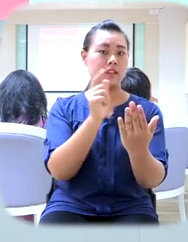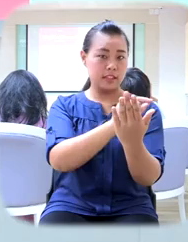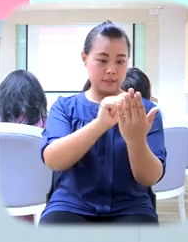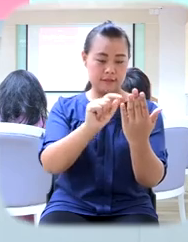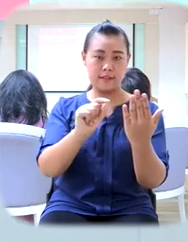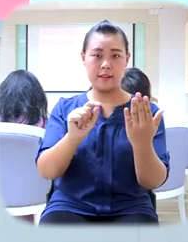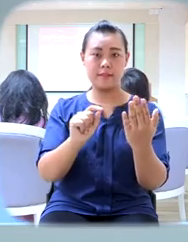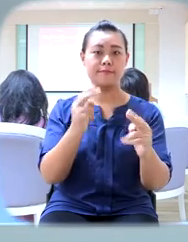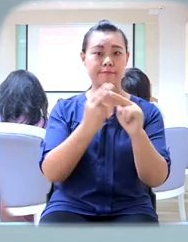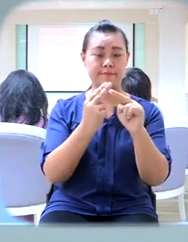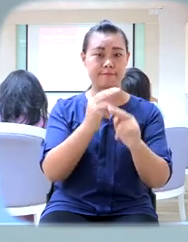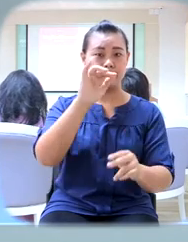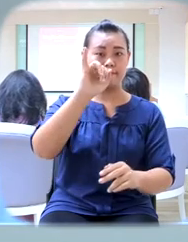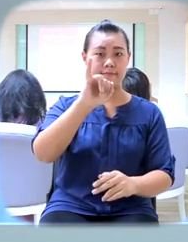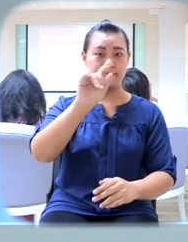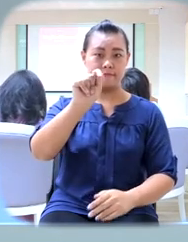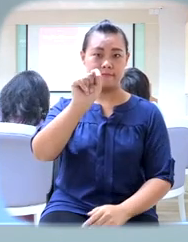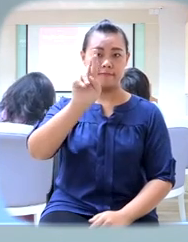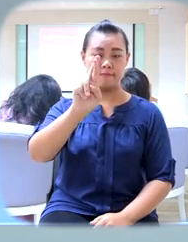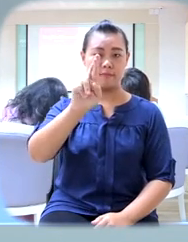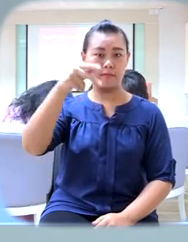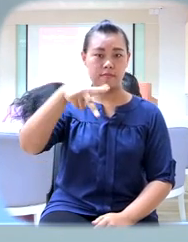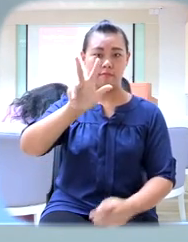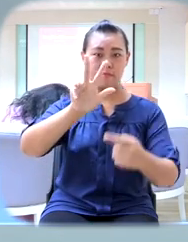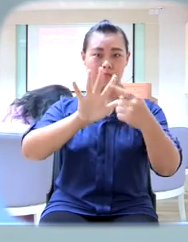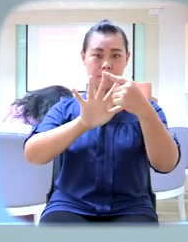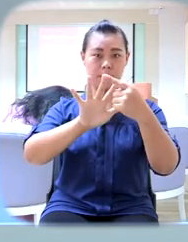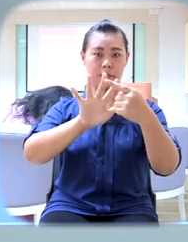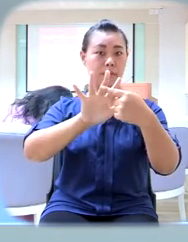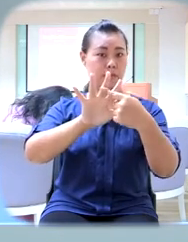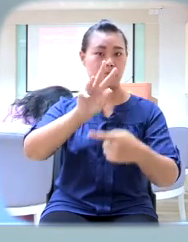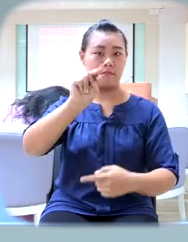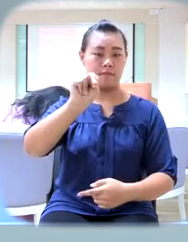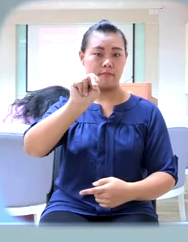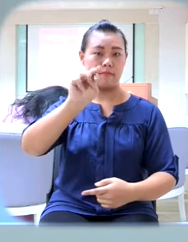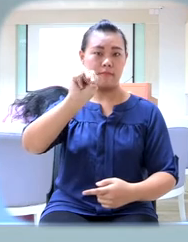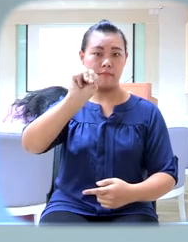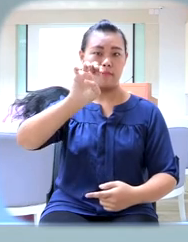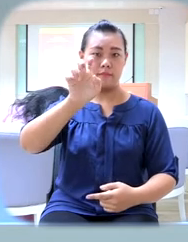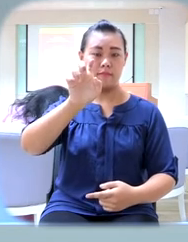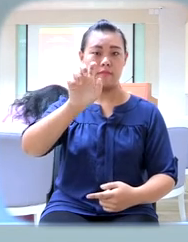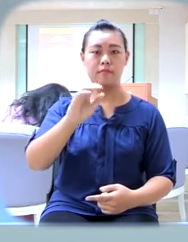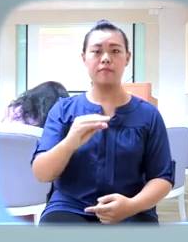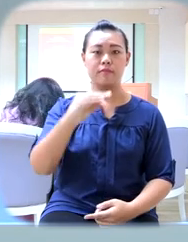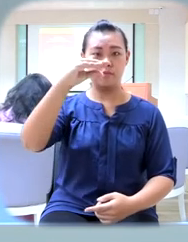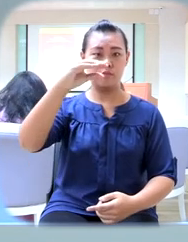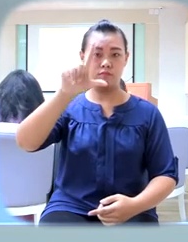shows the continuity of the one of the practices of giving references